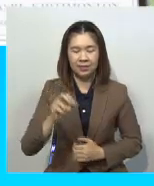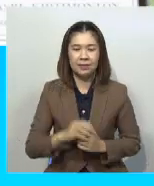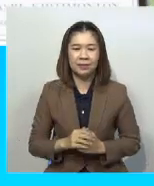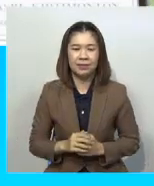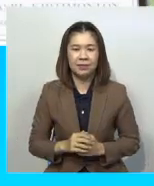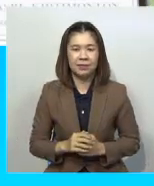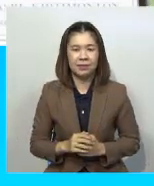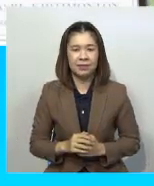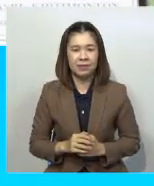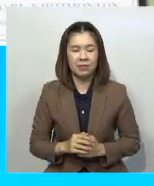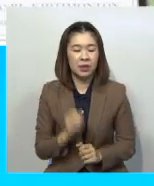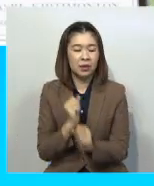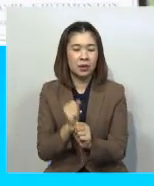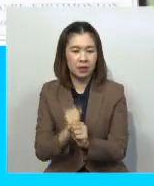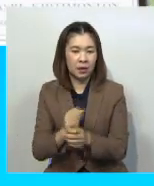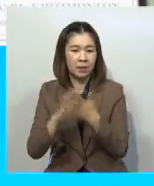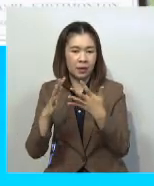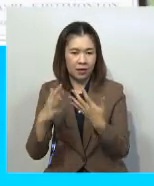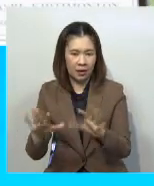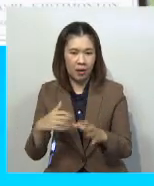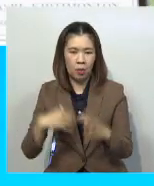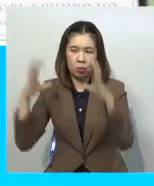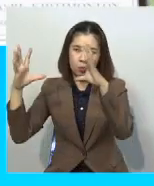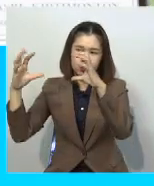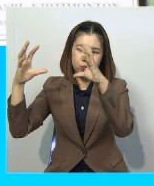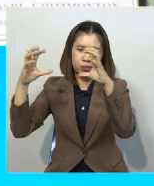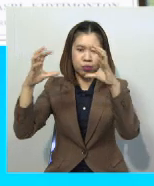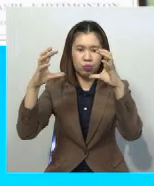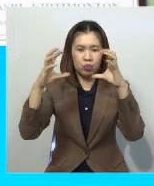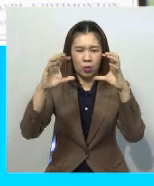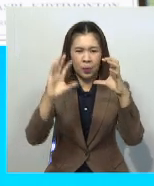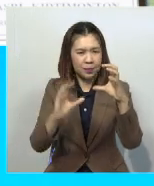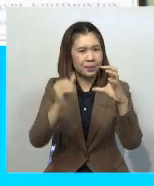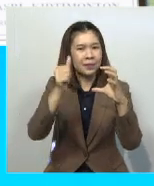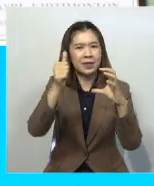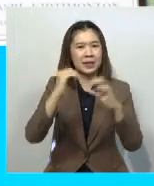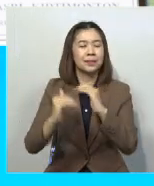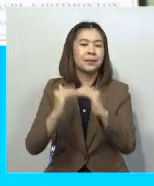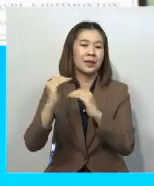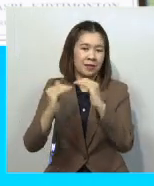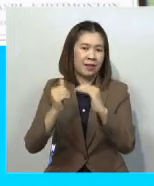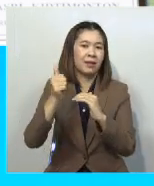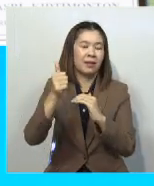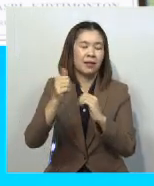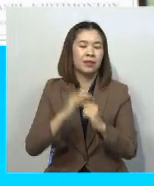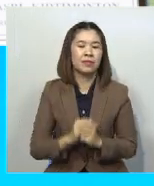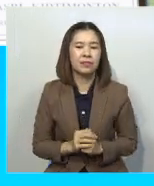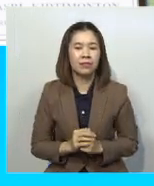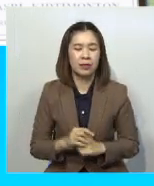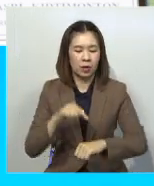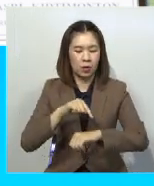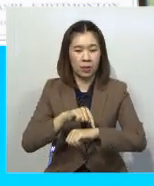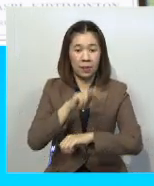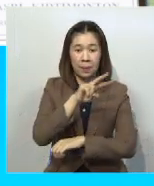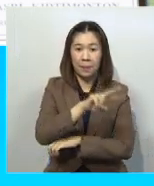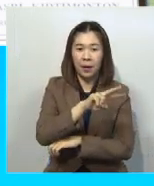ที่ไปทำแล้วเนี่ยถ้ามันมีเมฆที่เกิดการพัฒนาตัวที่ค่อนข้างดีขึ้นมานะครับก็ประมาณสักบ่าย